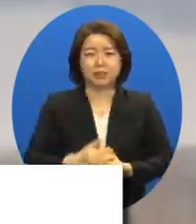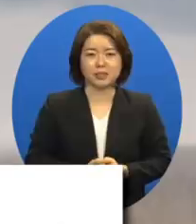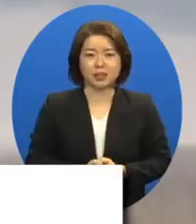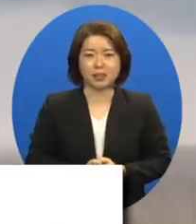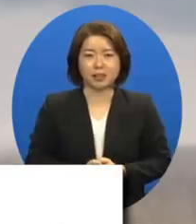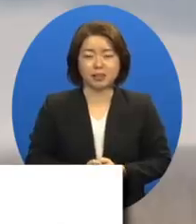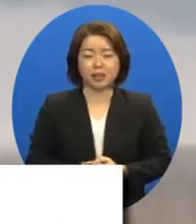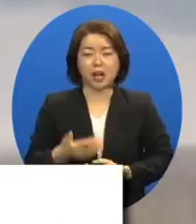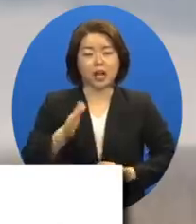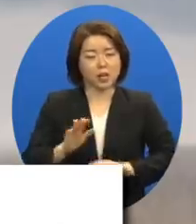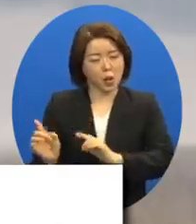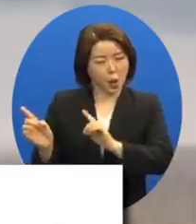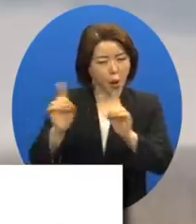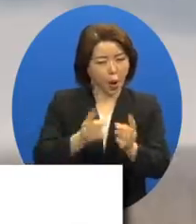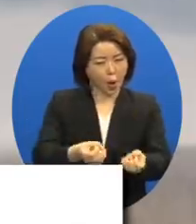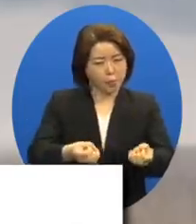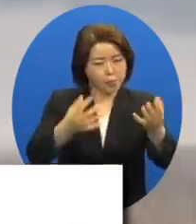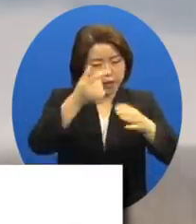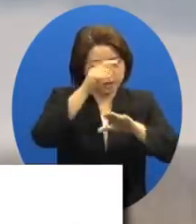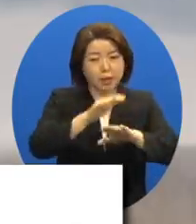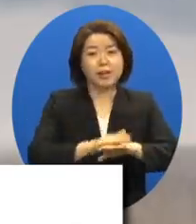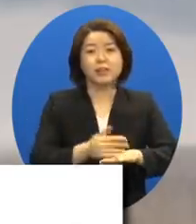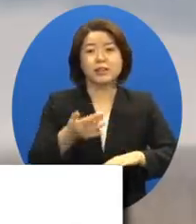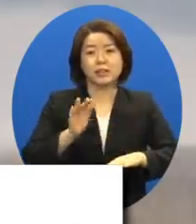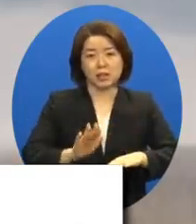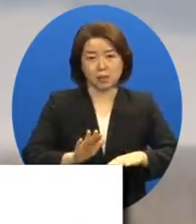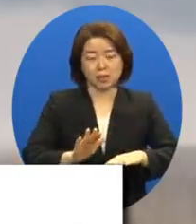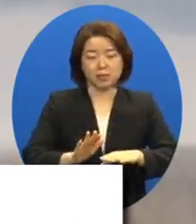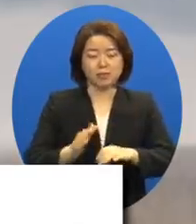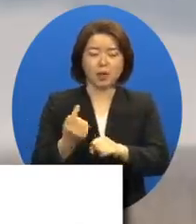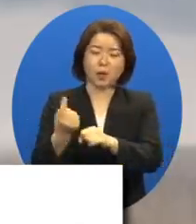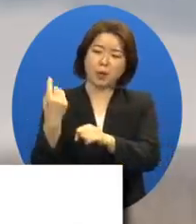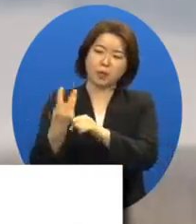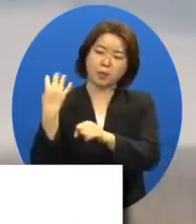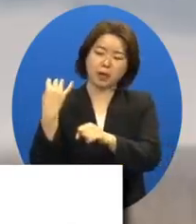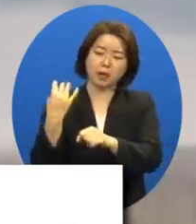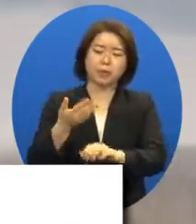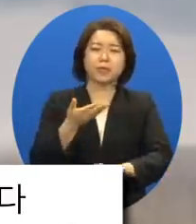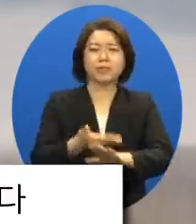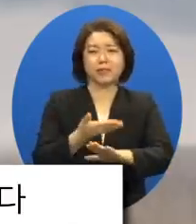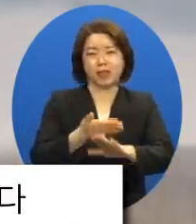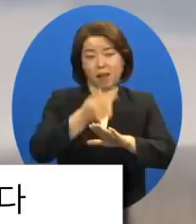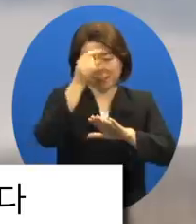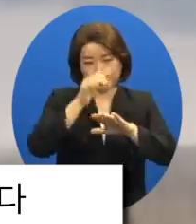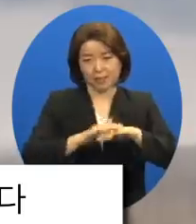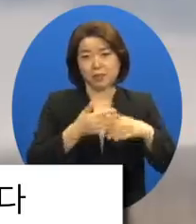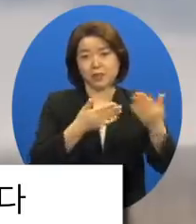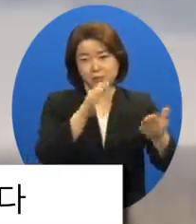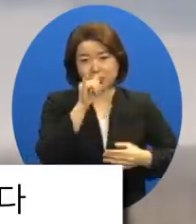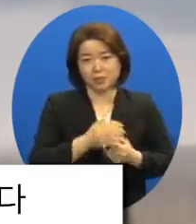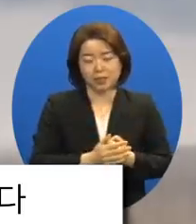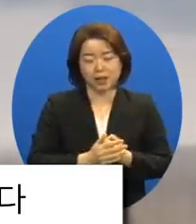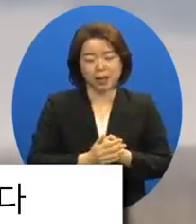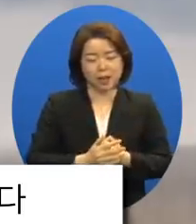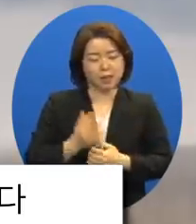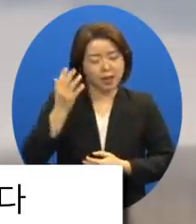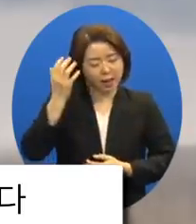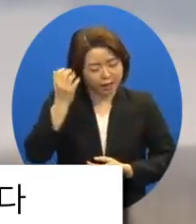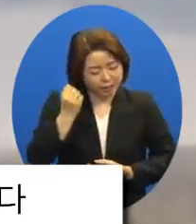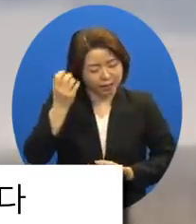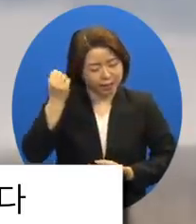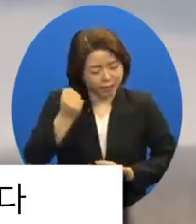예배 만큼은 예년과 전혀 다른 예배를 드리고 있습니다 뭐 두고두고 2020년